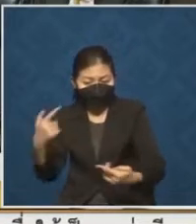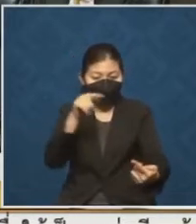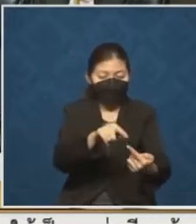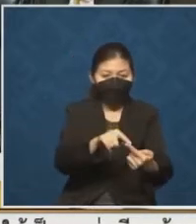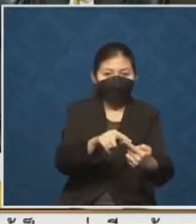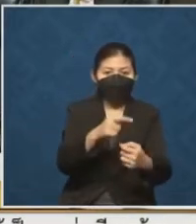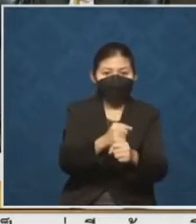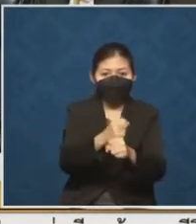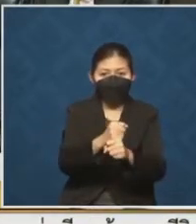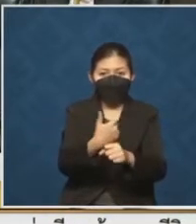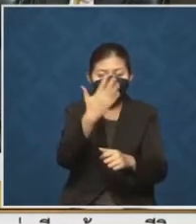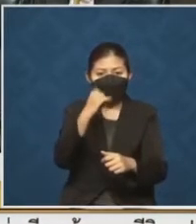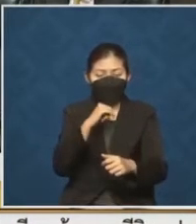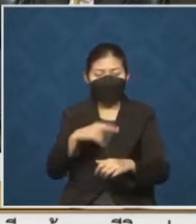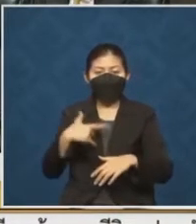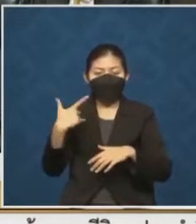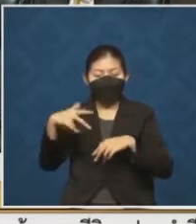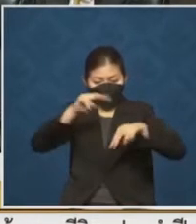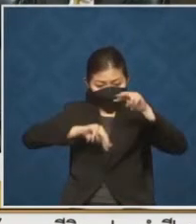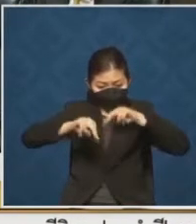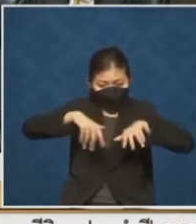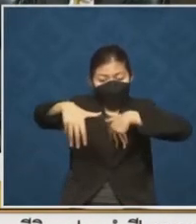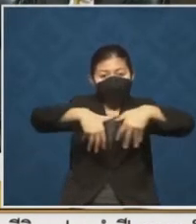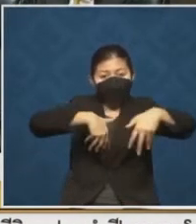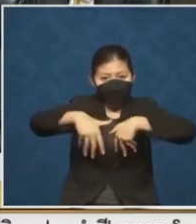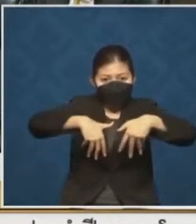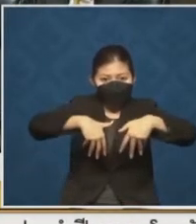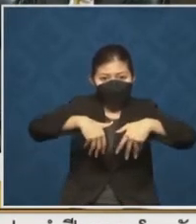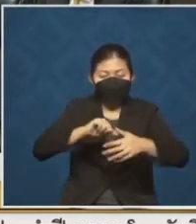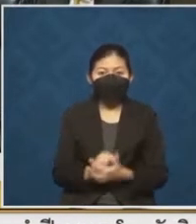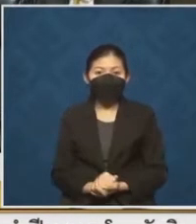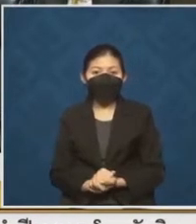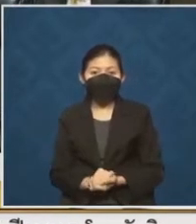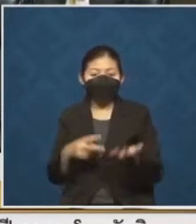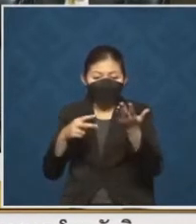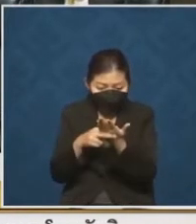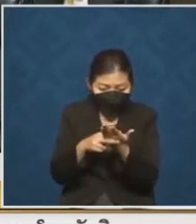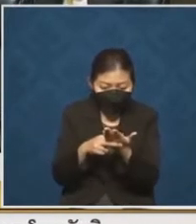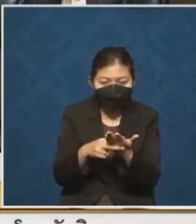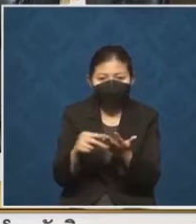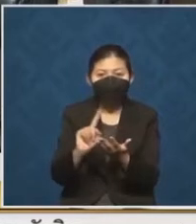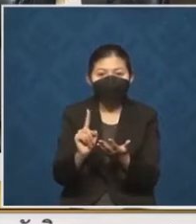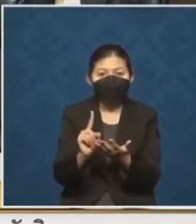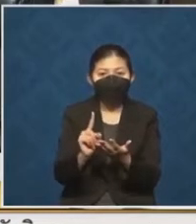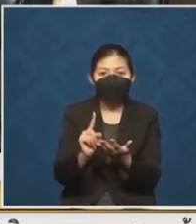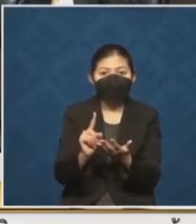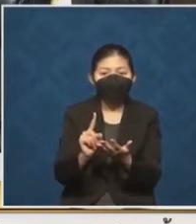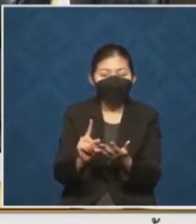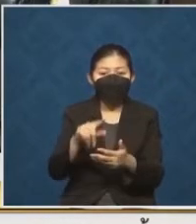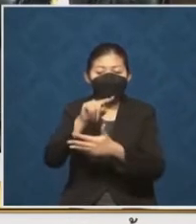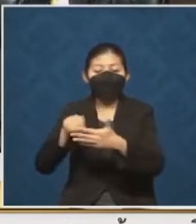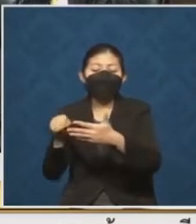ทำงานขับแต่รัฐบาลนี้เข้าสู่อำนาจปากสิ่งที่